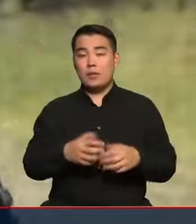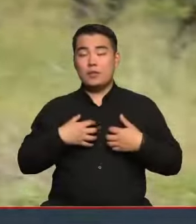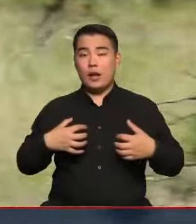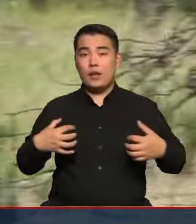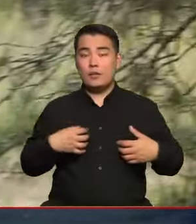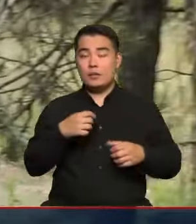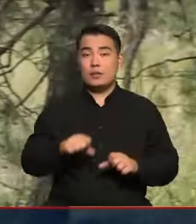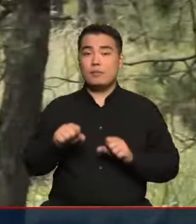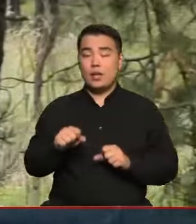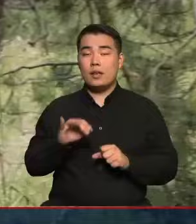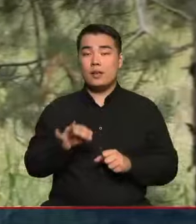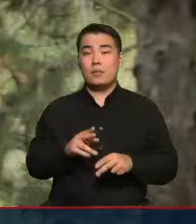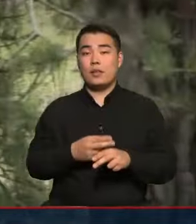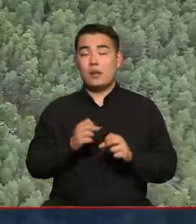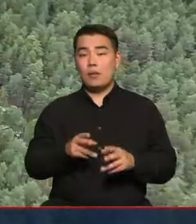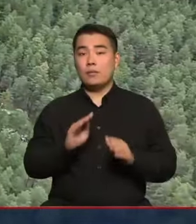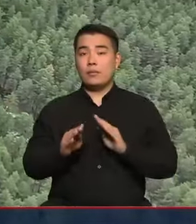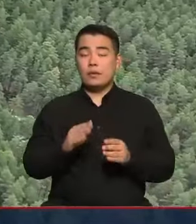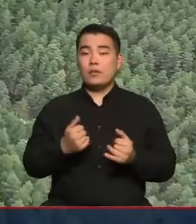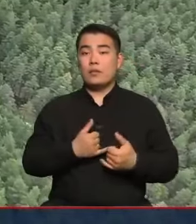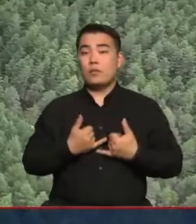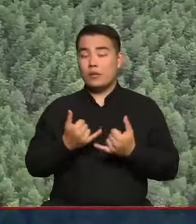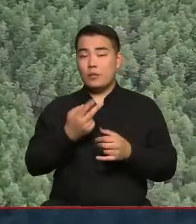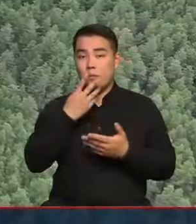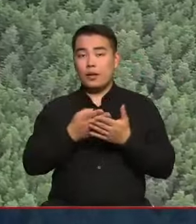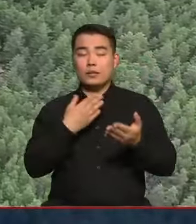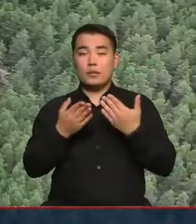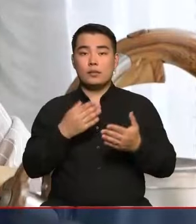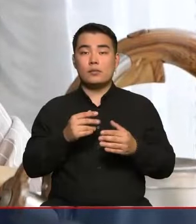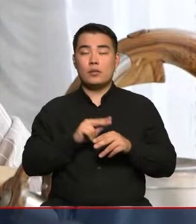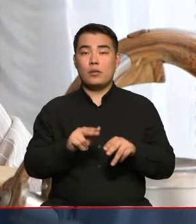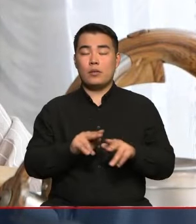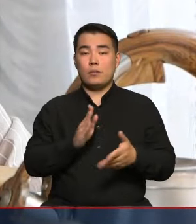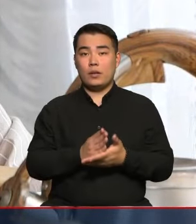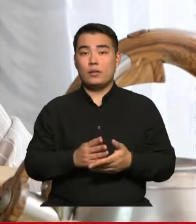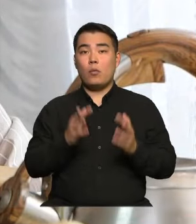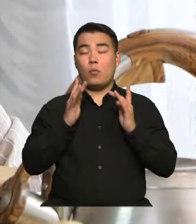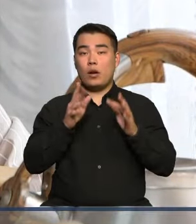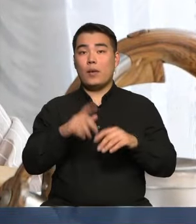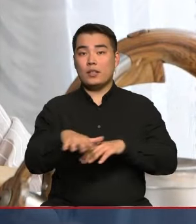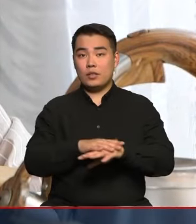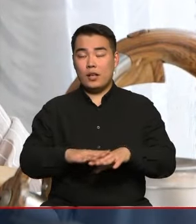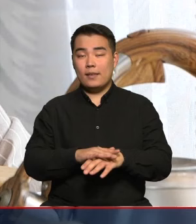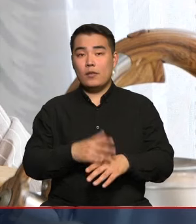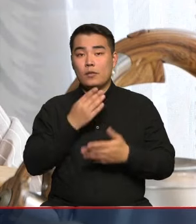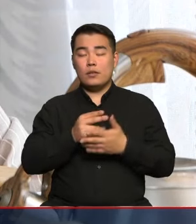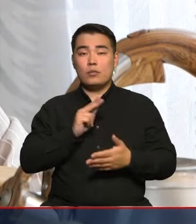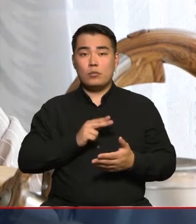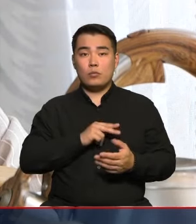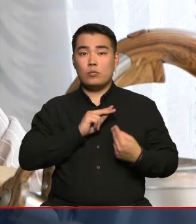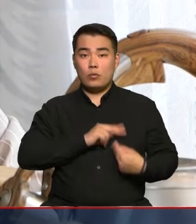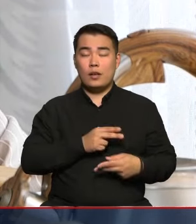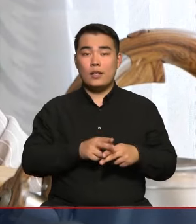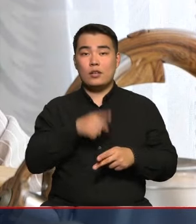жануарларға қамқор болуды, ел байлығын қызғыштай қорып табиғатпен тілдесуді үйретеді. Орманшылардың еңбегінің бір несі осы